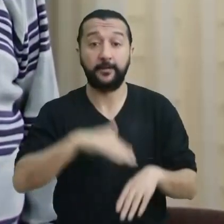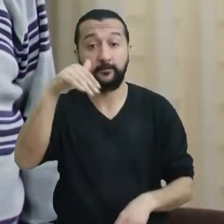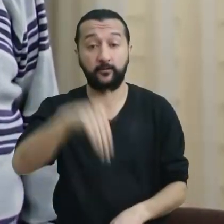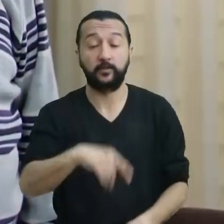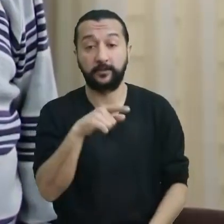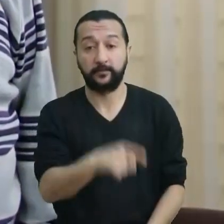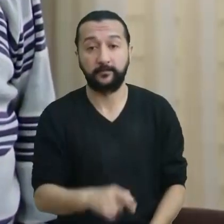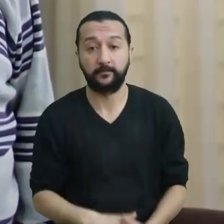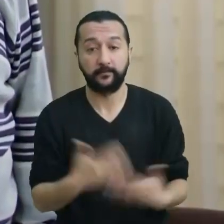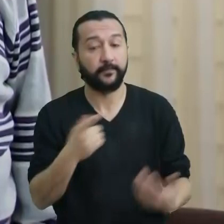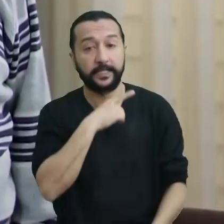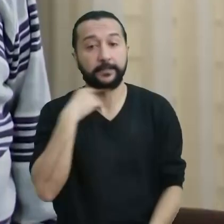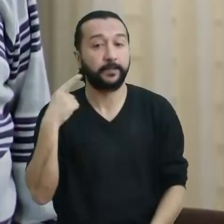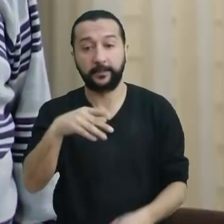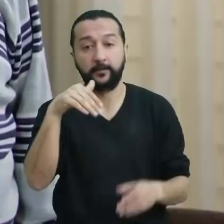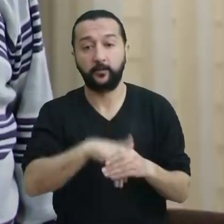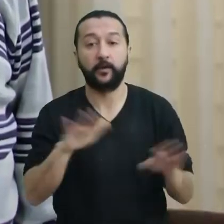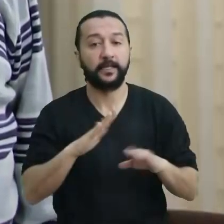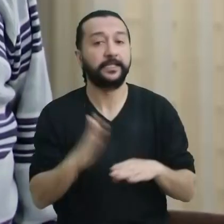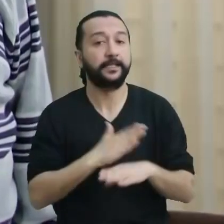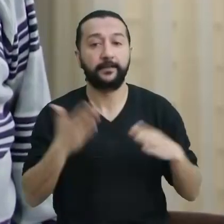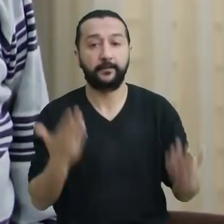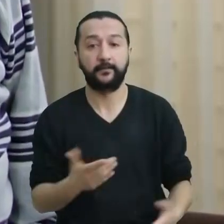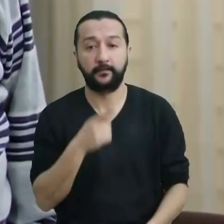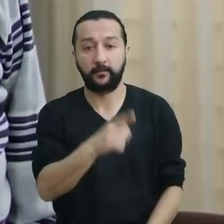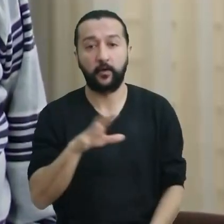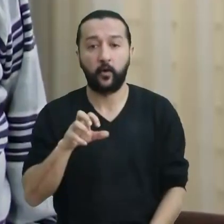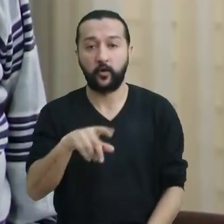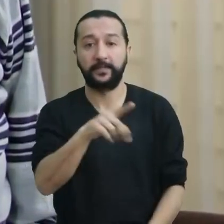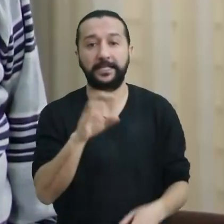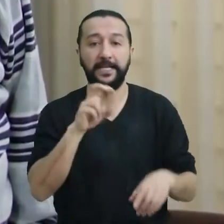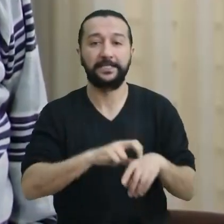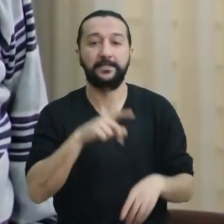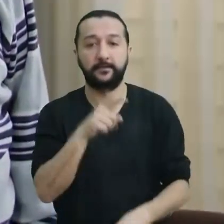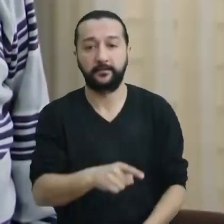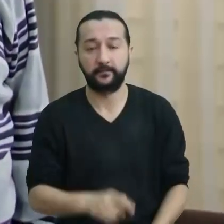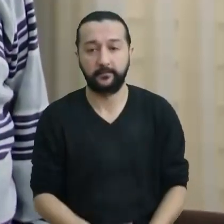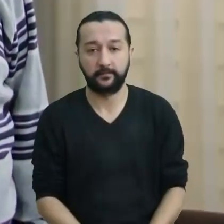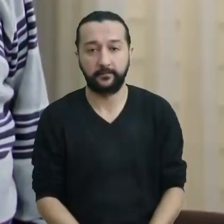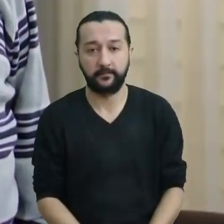sokacak. İmkansız sokamaz. Neden ya? Örümcekler ısırır.